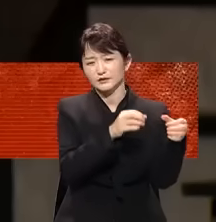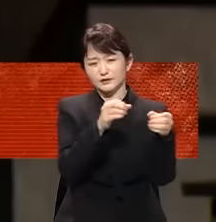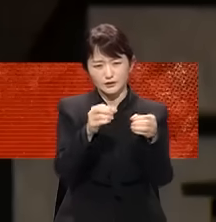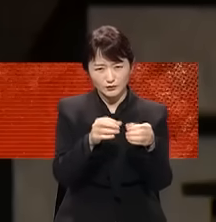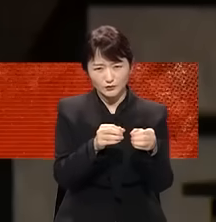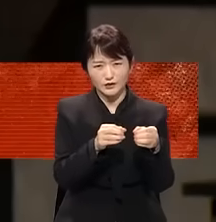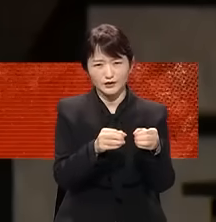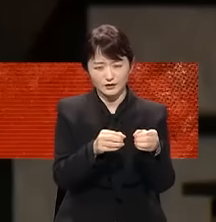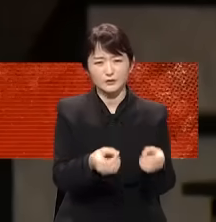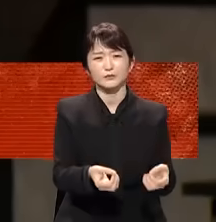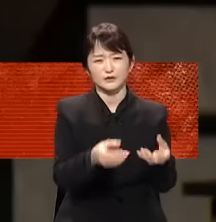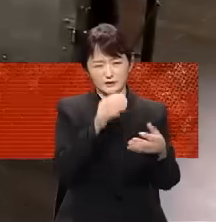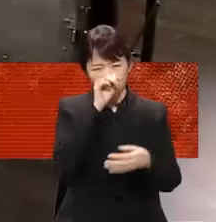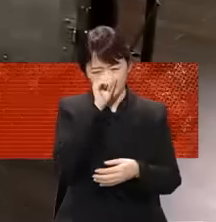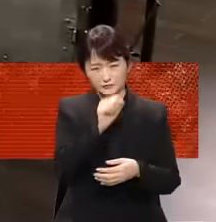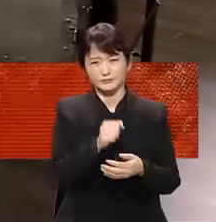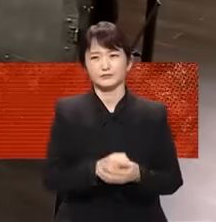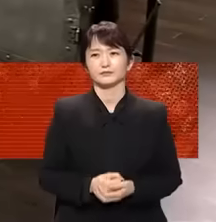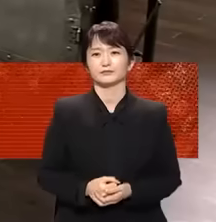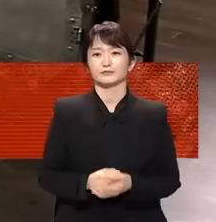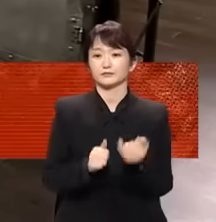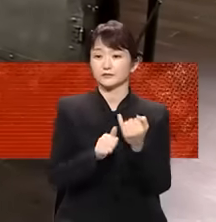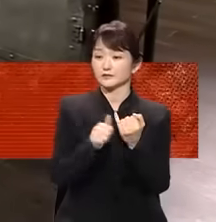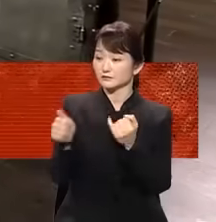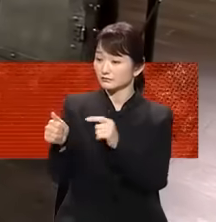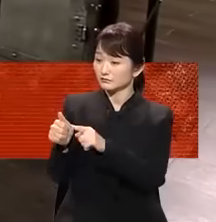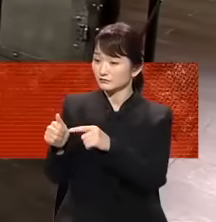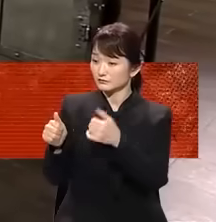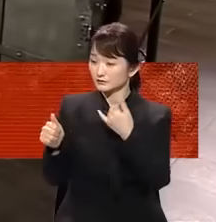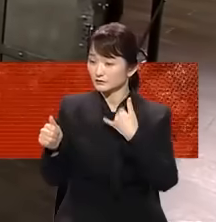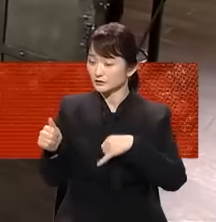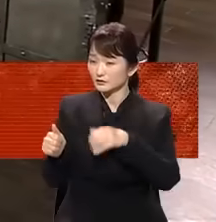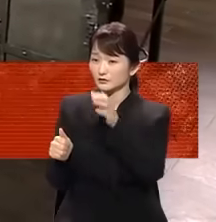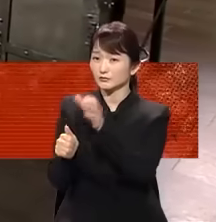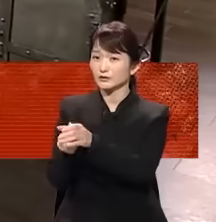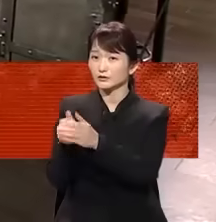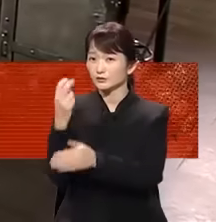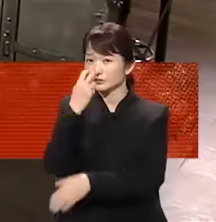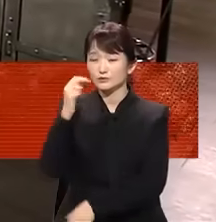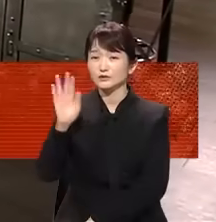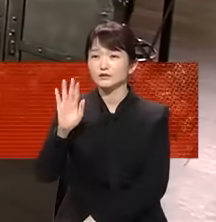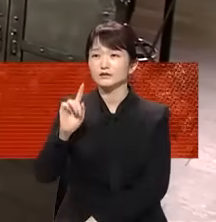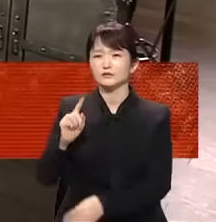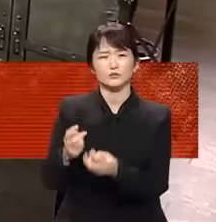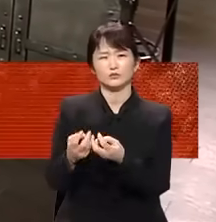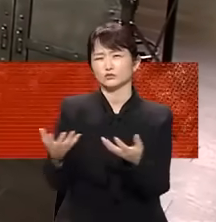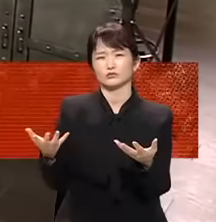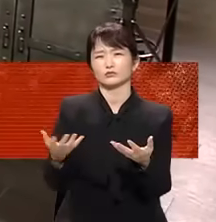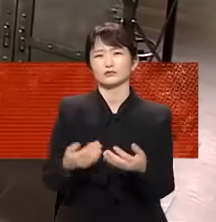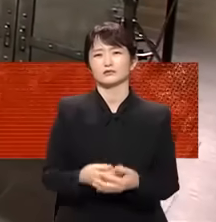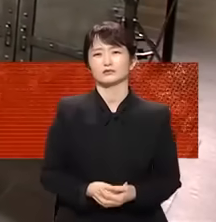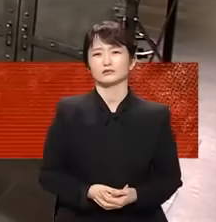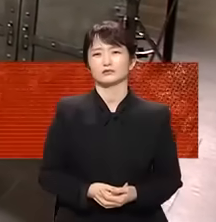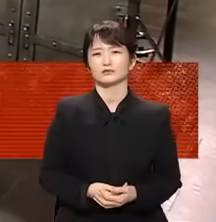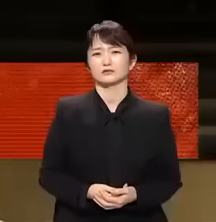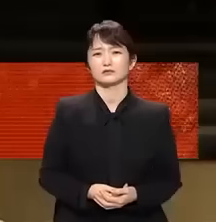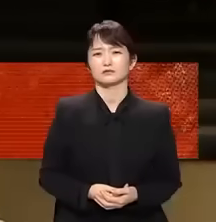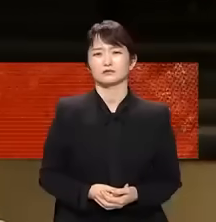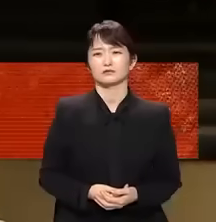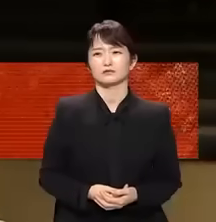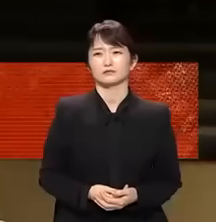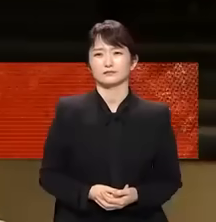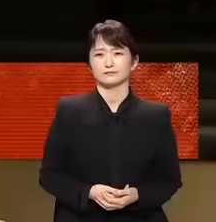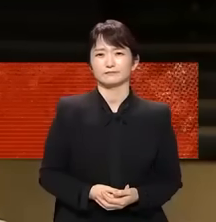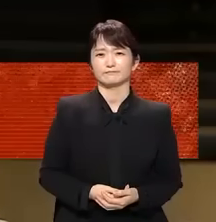않을까 싶습니다 근데 만약에 신랑이 애를 안 봐줘 아이 그 뭐 그러면은 어쩔 수 없죠 그거는 지금 이거는